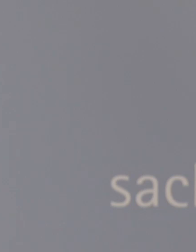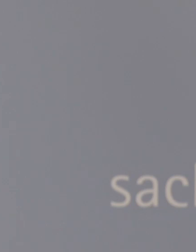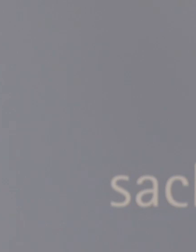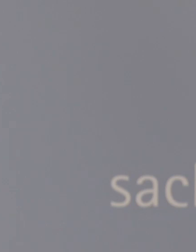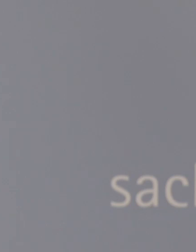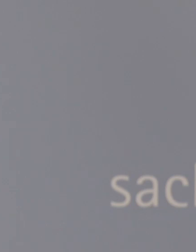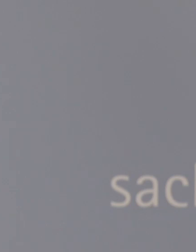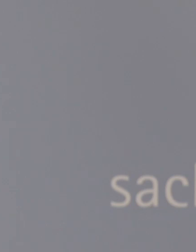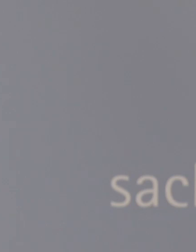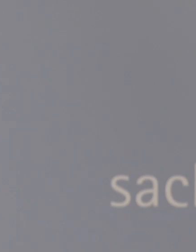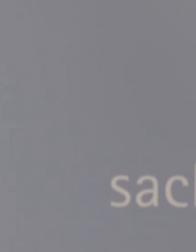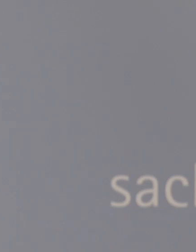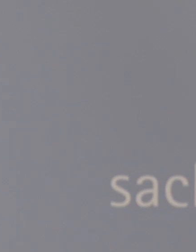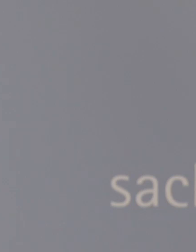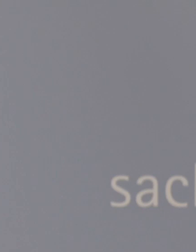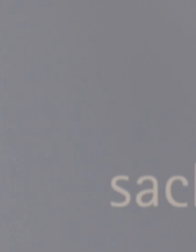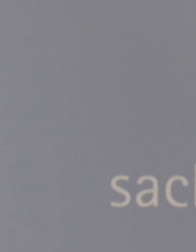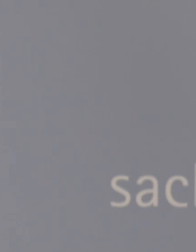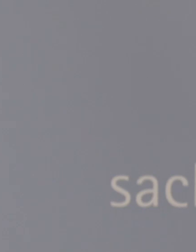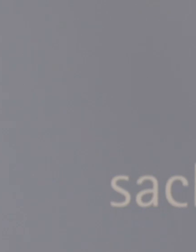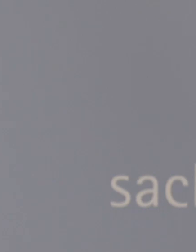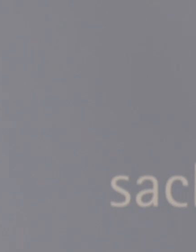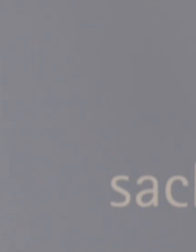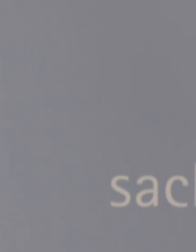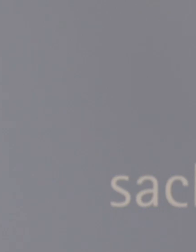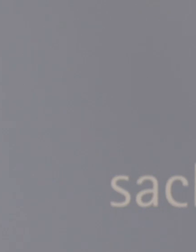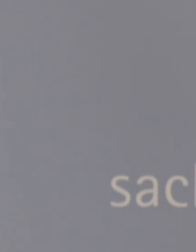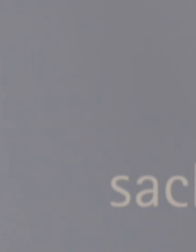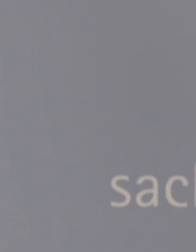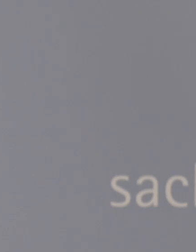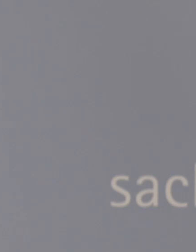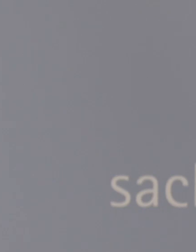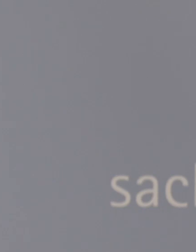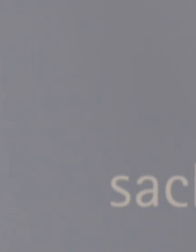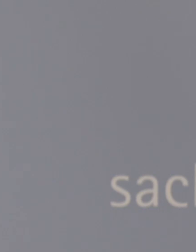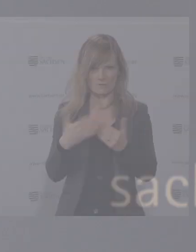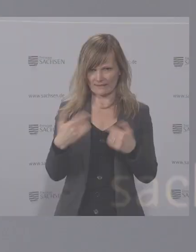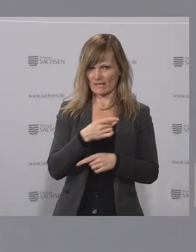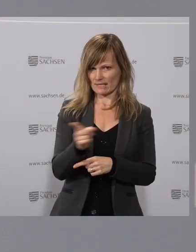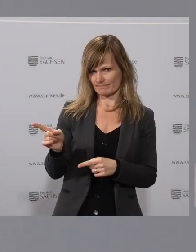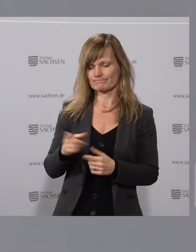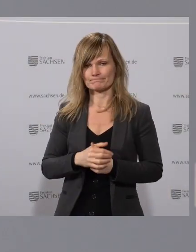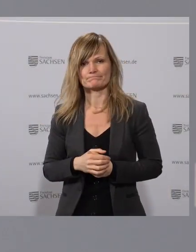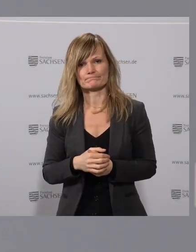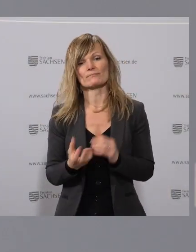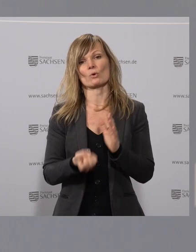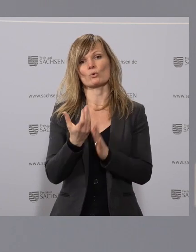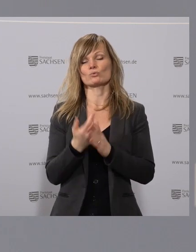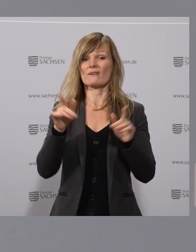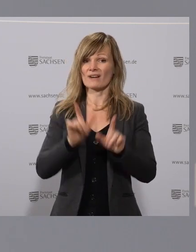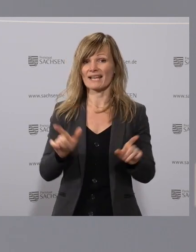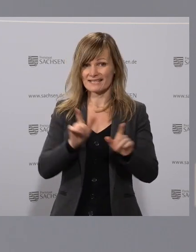das freut uns wirklich, weil das eines der Branchen ist, die wirklich die längste Zeit in der Vergangenheit geschlossen hatten. Zur Kultur,